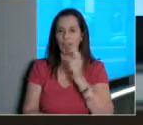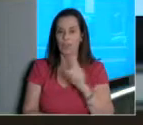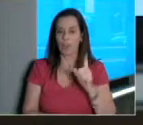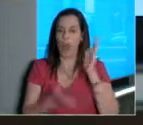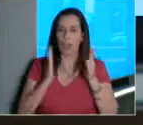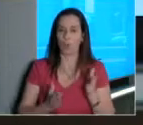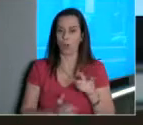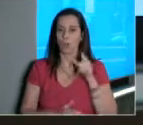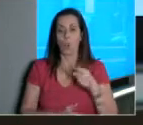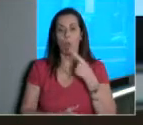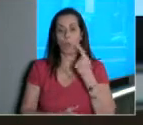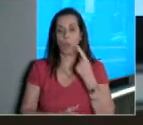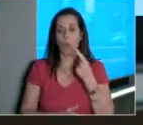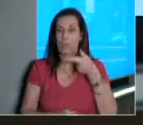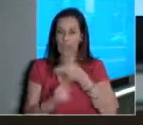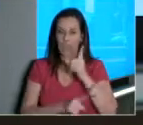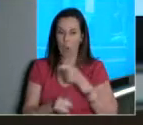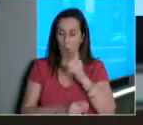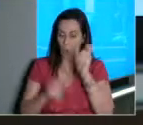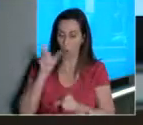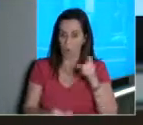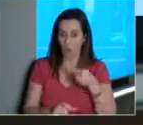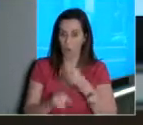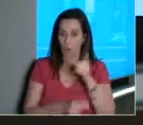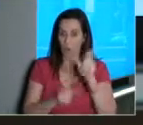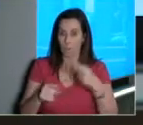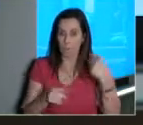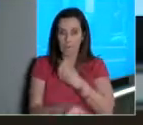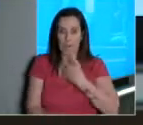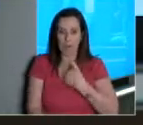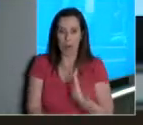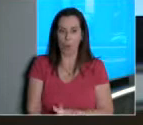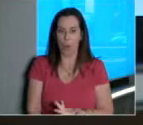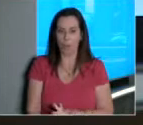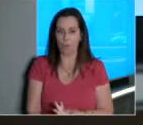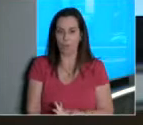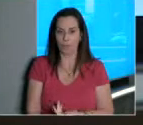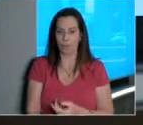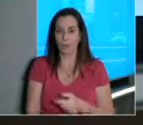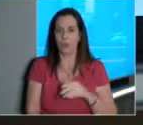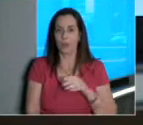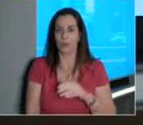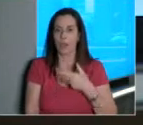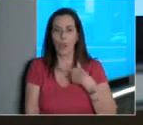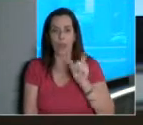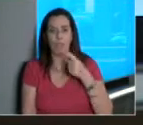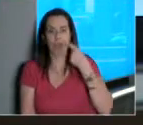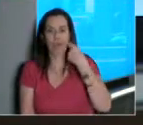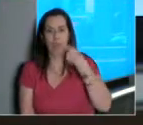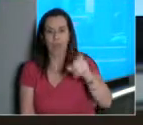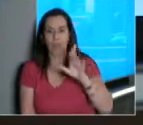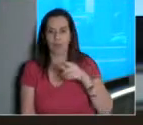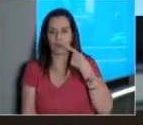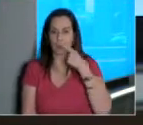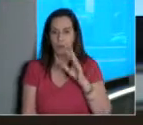מקרי האלימות. כשאתם מדברים על התעללות באוכלוסייה הזאת, האוכלוסייה הזאת מתעללת בנו. אבל למה את מלבישה עלינו דברים שלא אמרנו? אני לא מדברת עלייך,